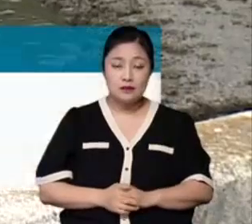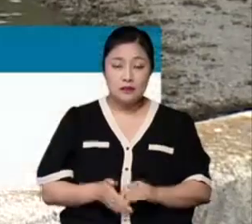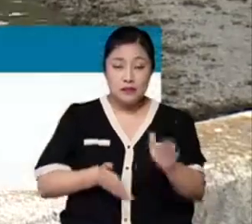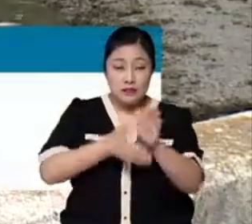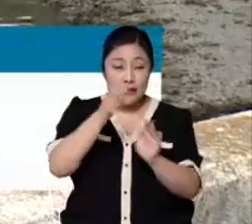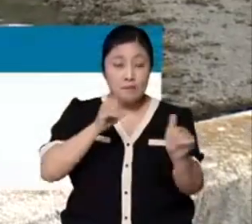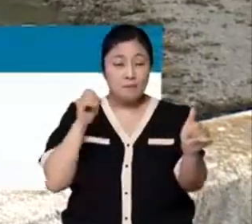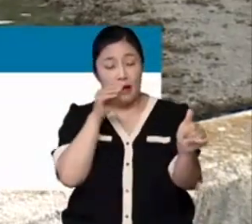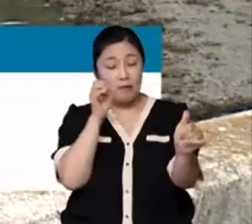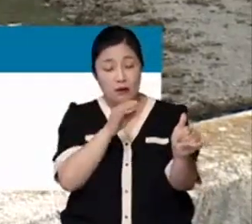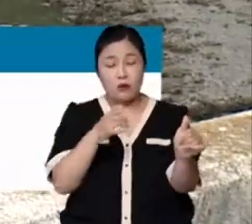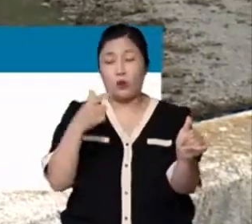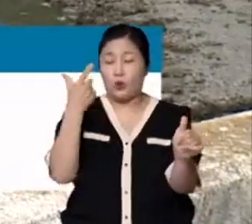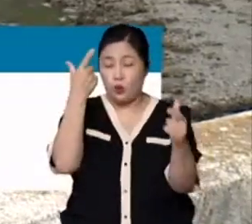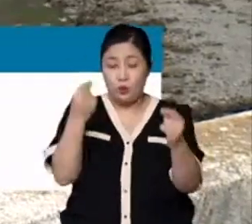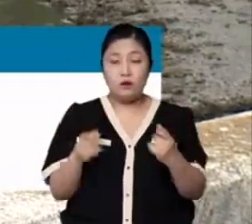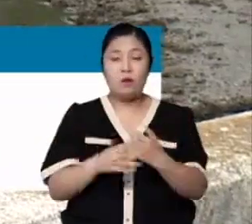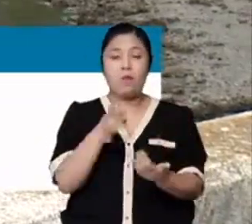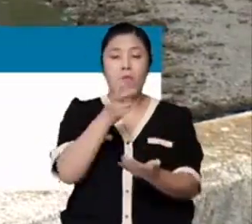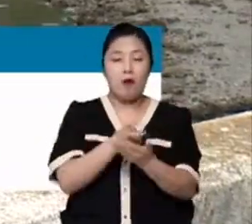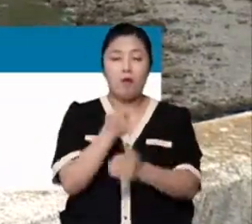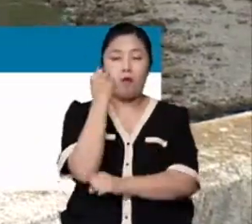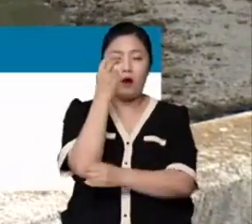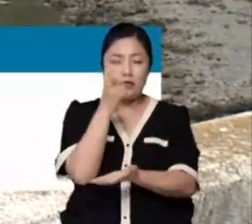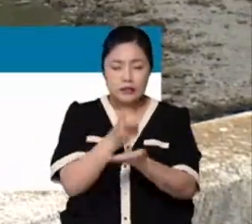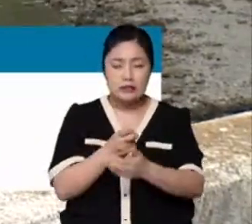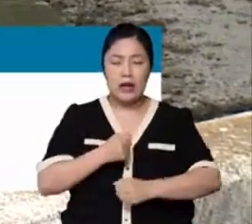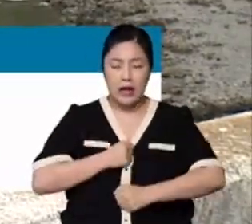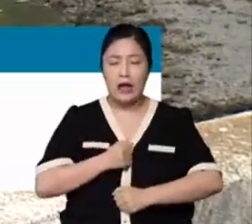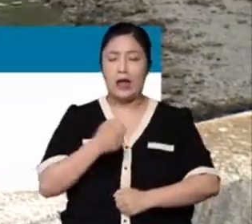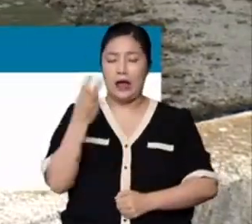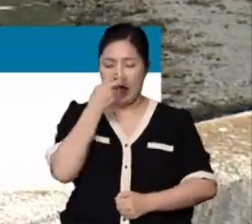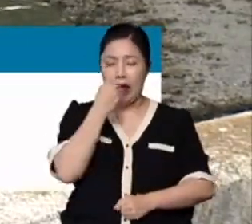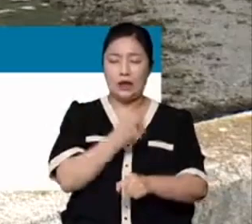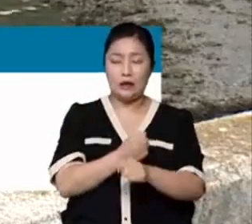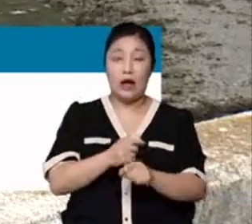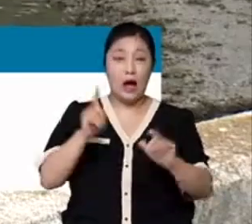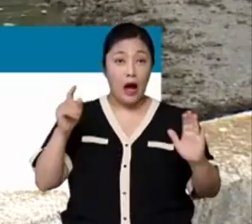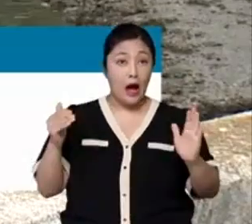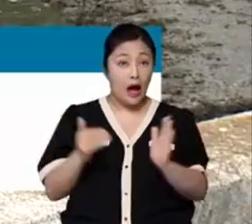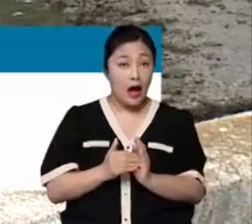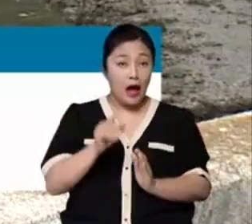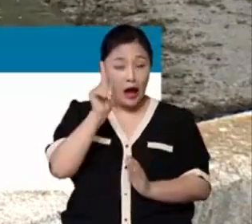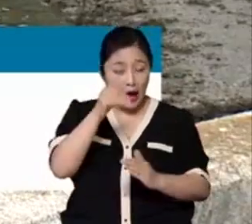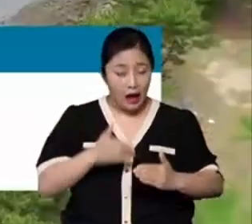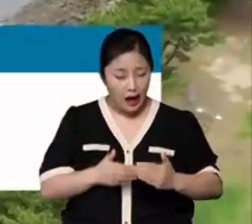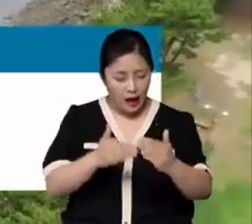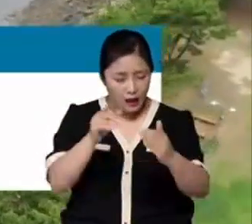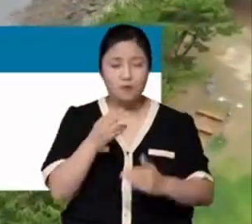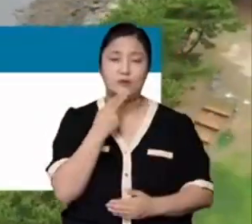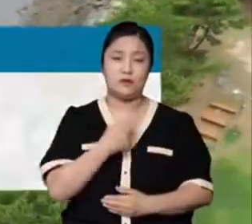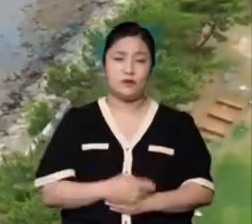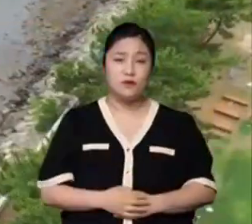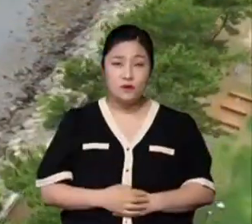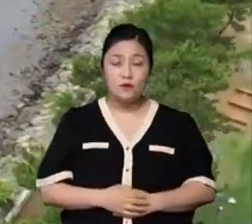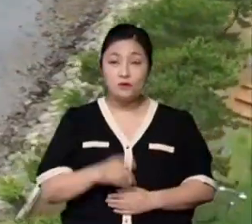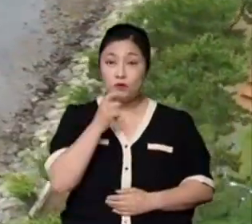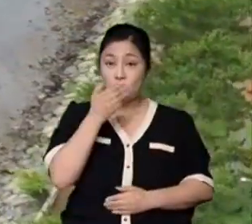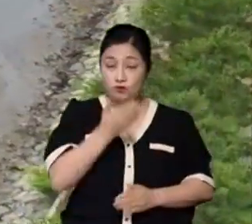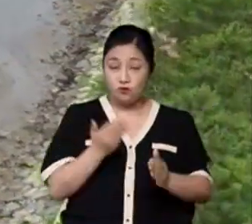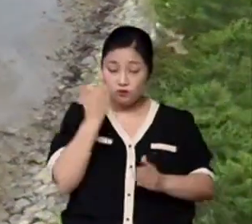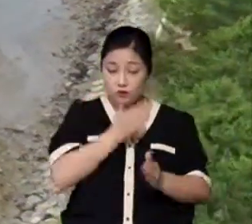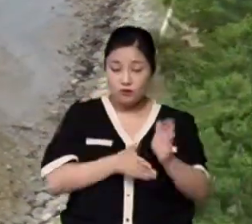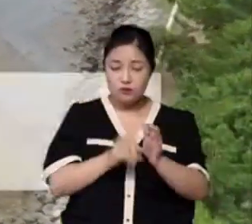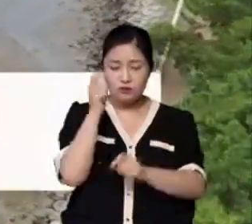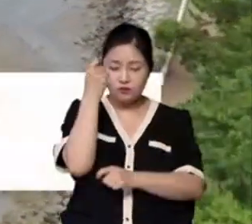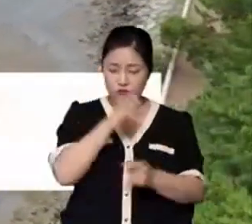얘기도 똑같습니다. 뭐 법과 원칙을 위해서 한다 했는데 지금까지 하는 게 진도가 하나도 없습니다. 여수시가